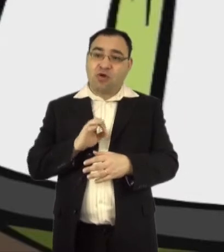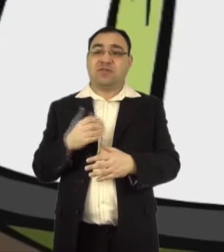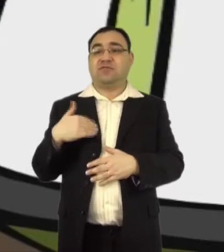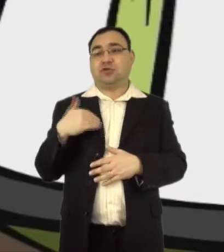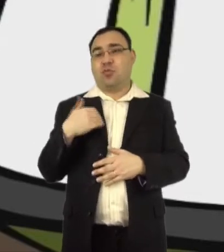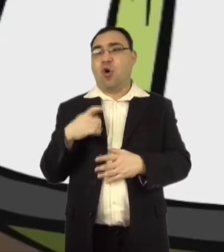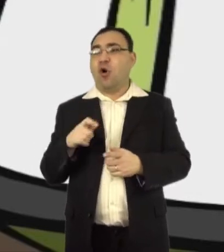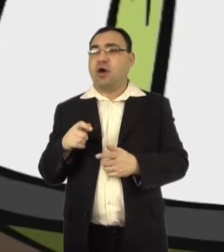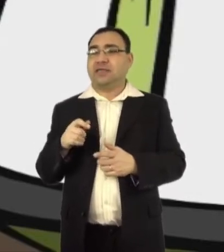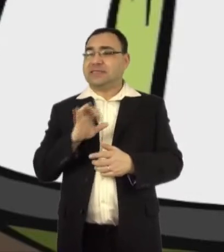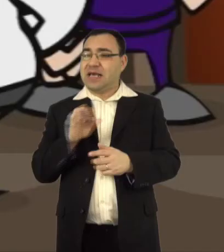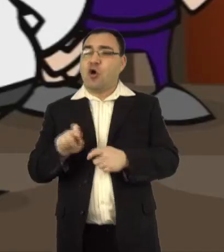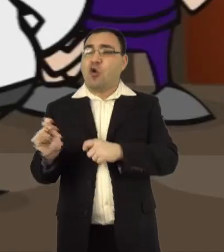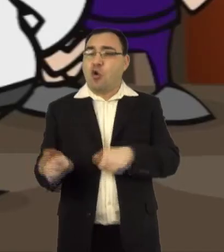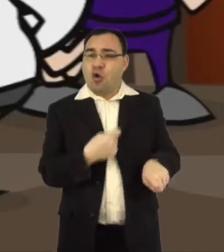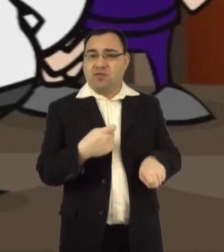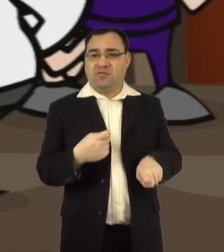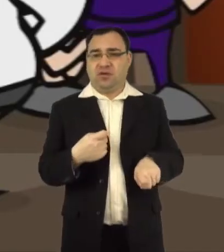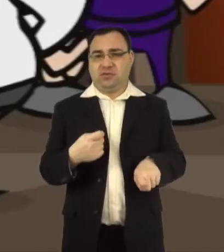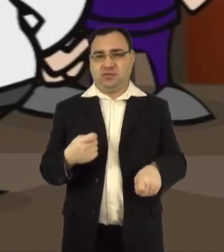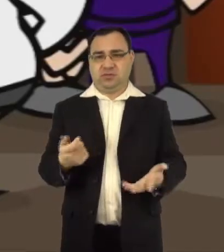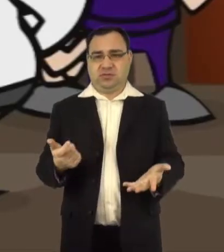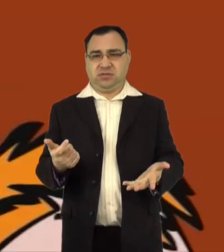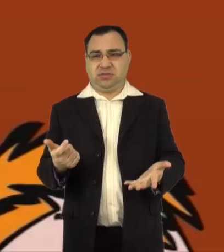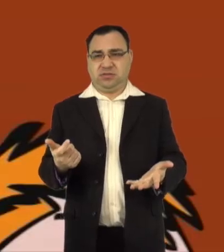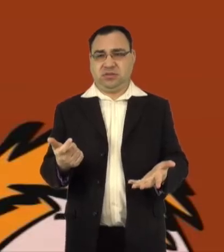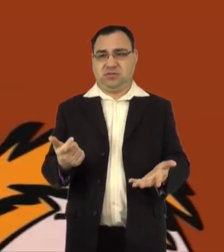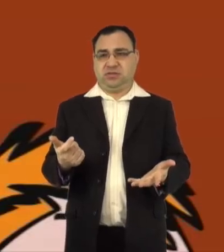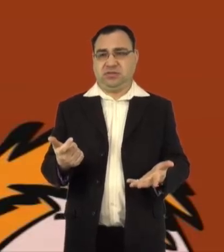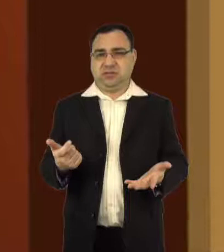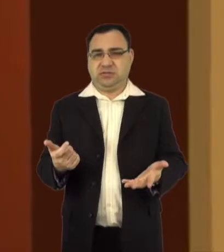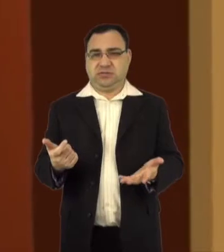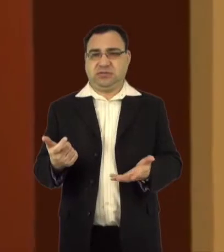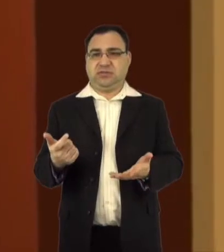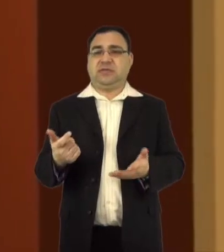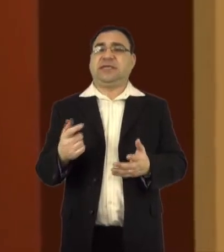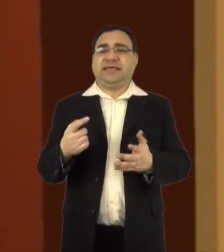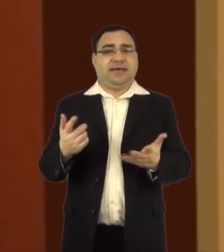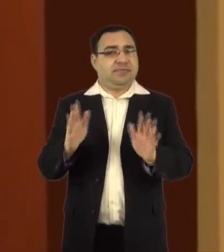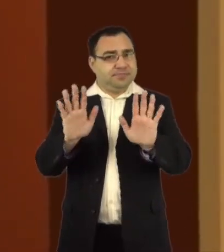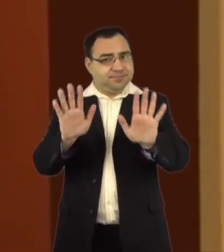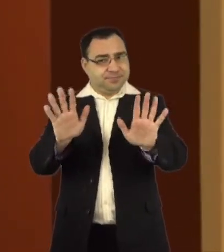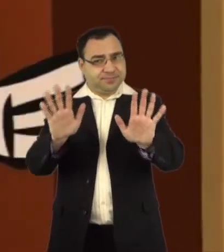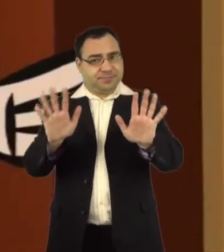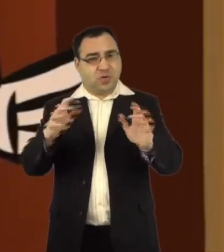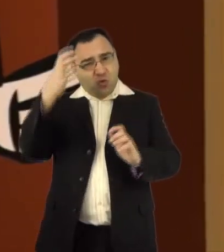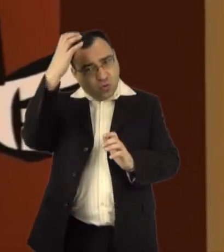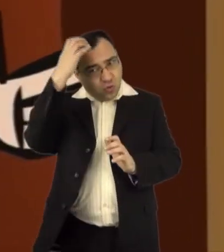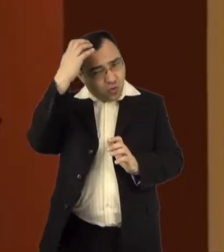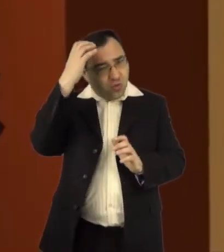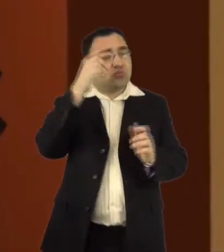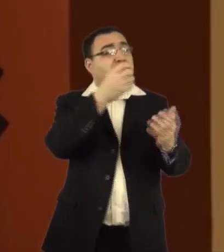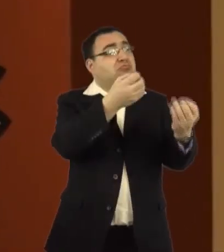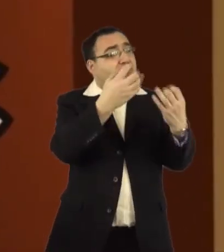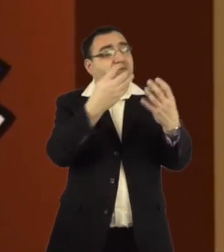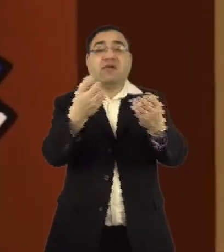w sobotę na partyjkę golfa. Jak to zapomniałem o wnukach? Zapomniałem. Panowie, król z uwagą